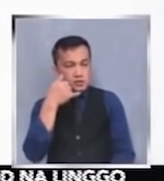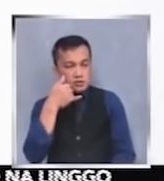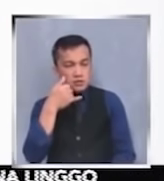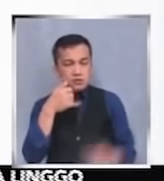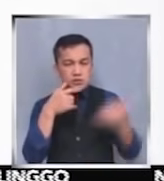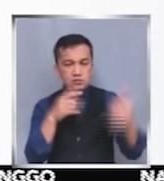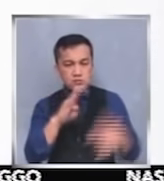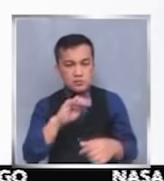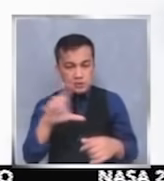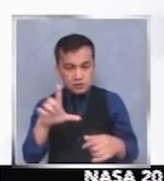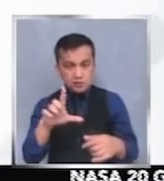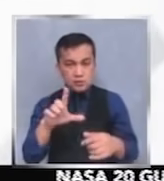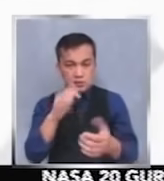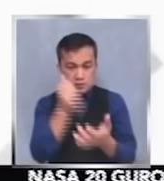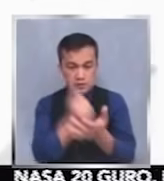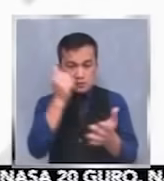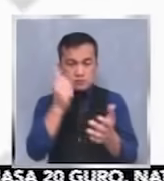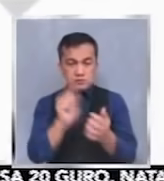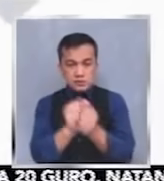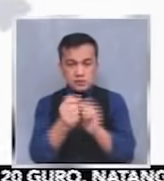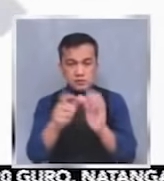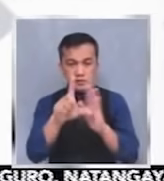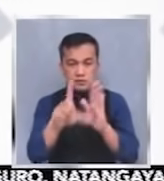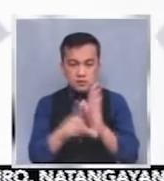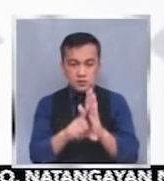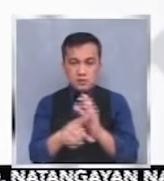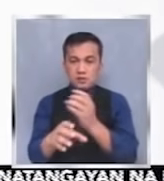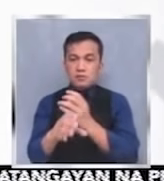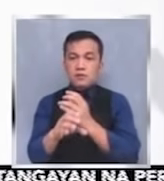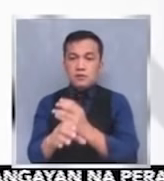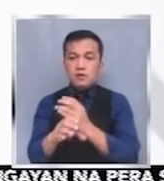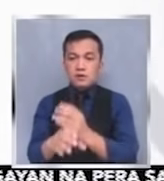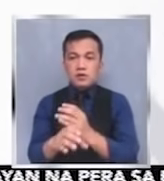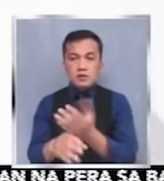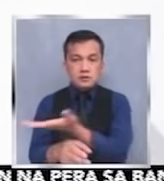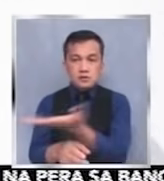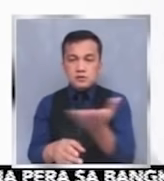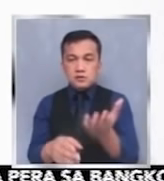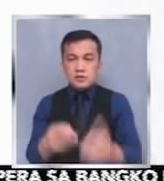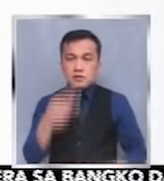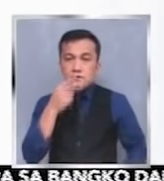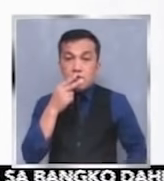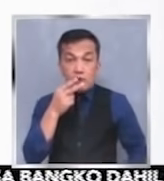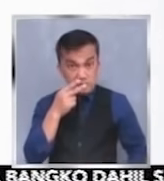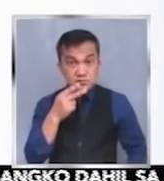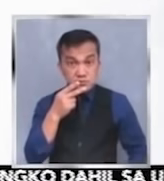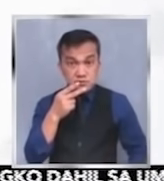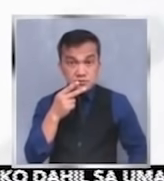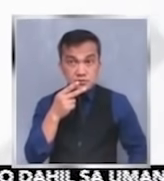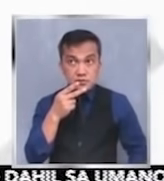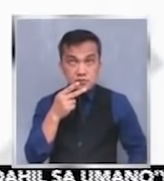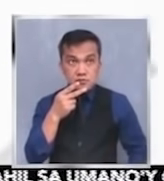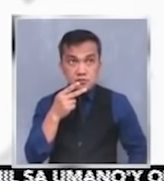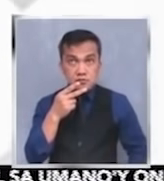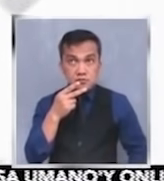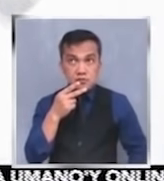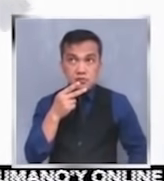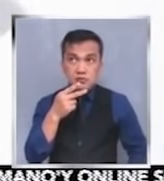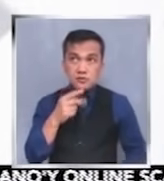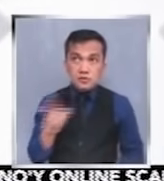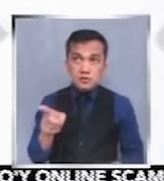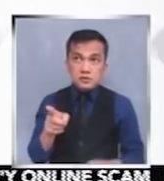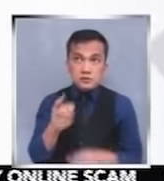batas, mapapangalagaan yung mga smokers ano na